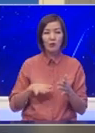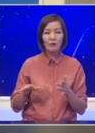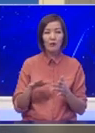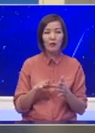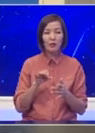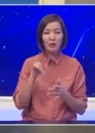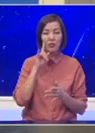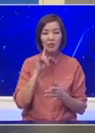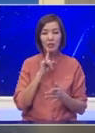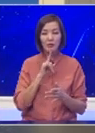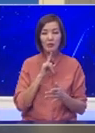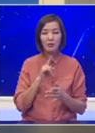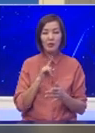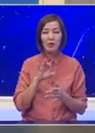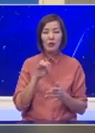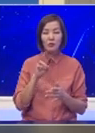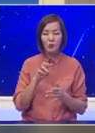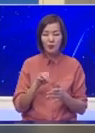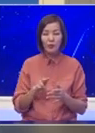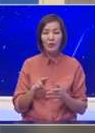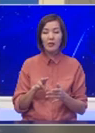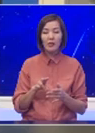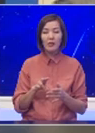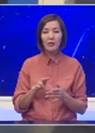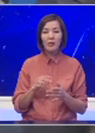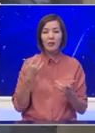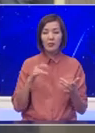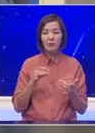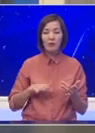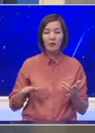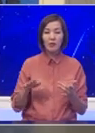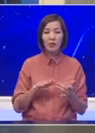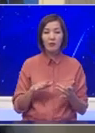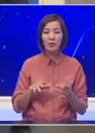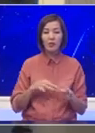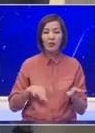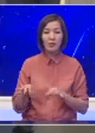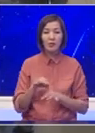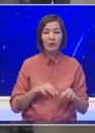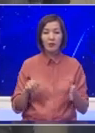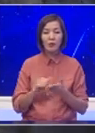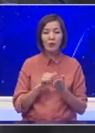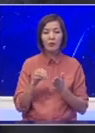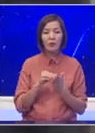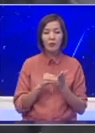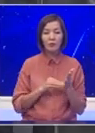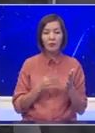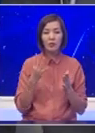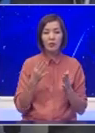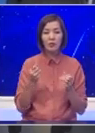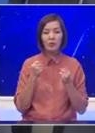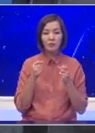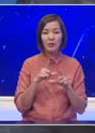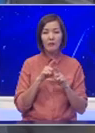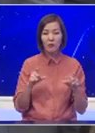Емекши Казахского района, в селе Сумбера Эмбекского района, а также в Жамбыльском районе. Разрабатывается проектно-сметная документация на 4